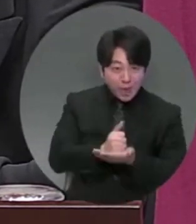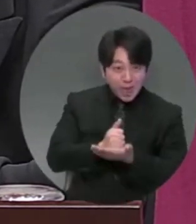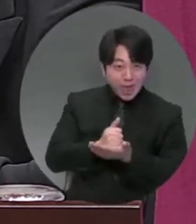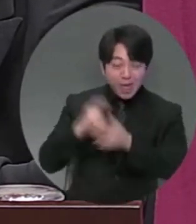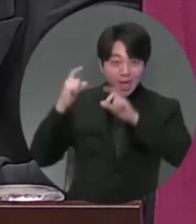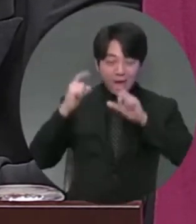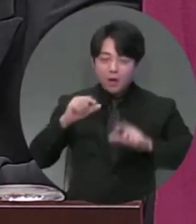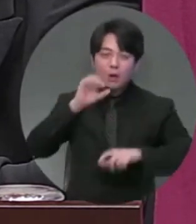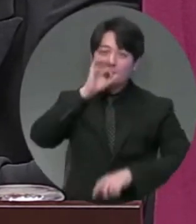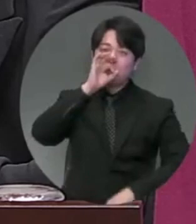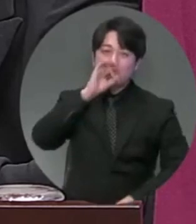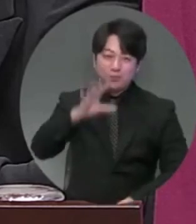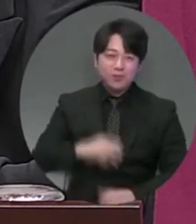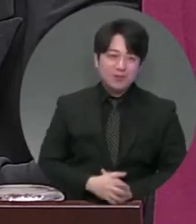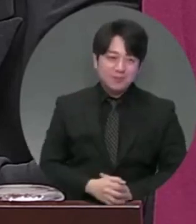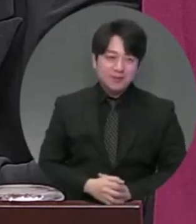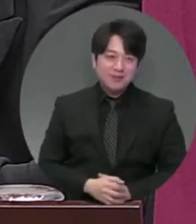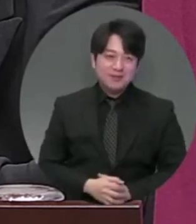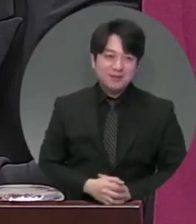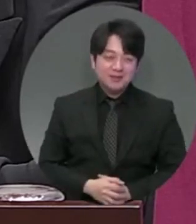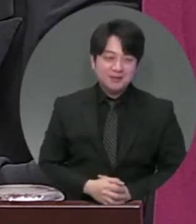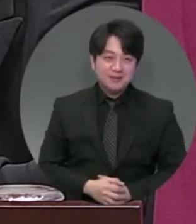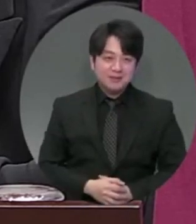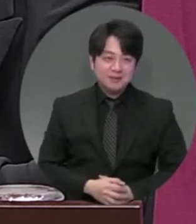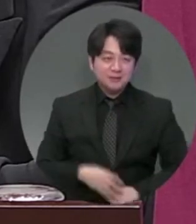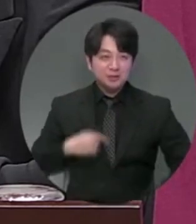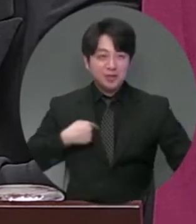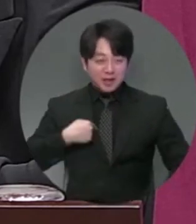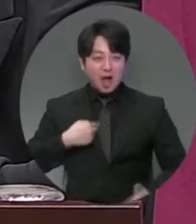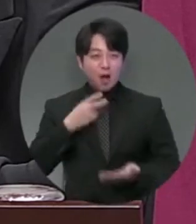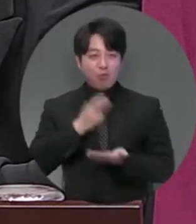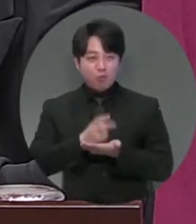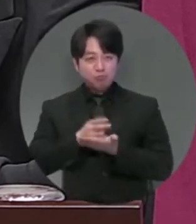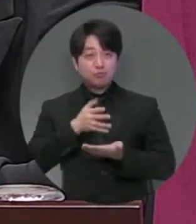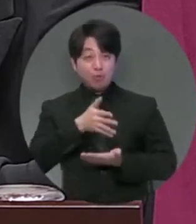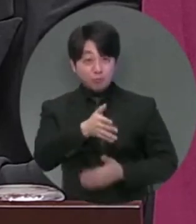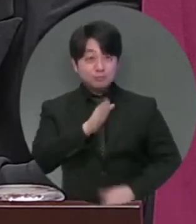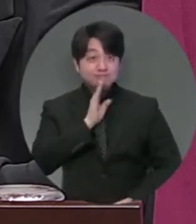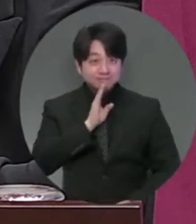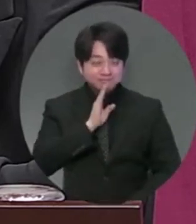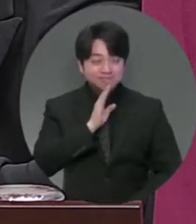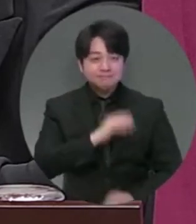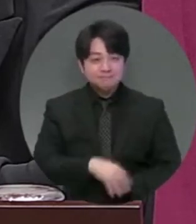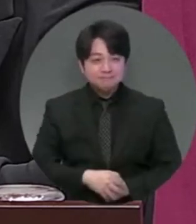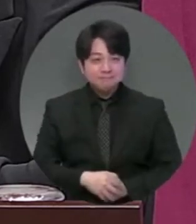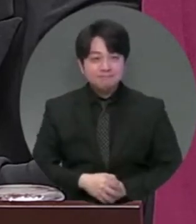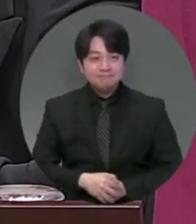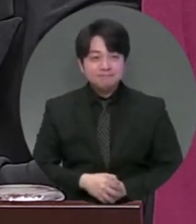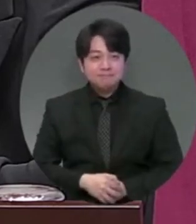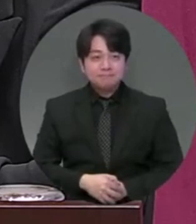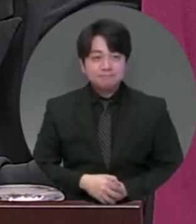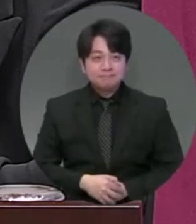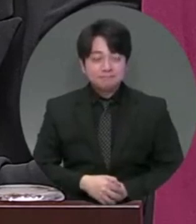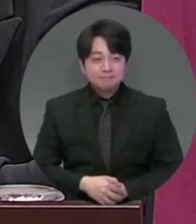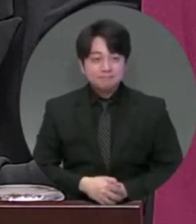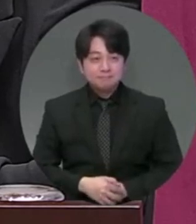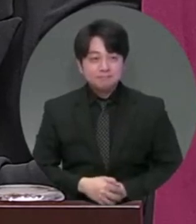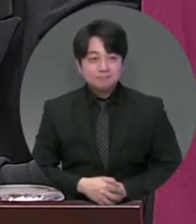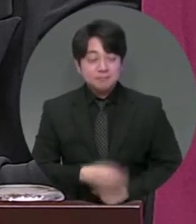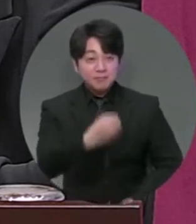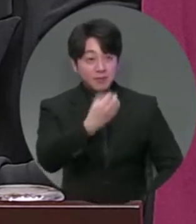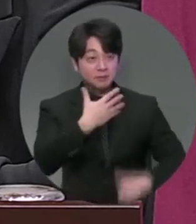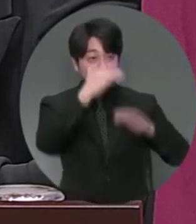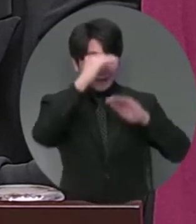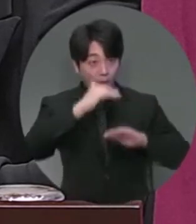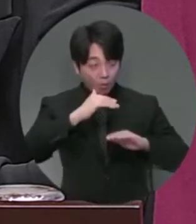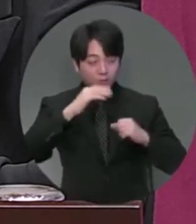법적인 구조를 가진다는 점을 이해해 주시기 바랍니다 저는 이제 법률가로서 그 부분을 가장 문제 삼는 것이고 그것 때문에 그런 이유 등으로 법원도 반대하고